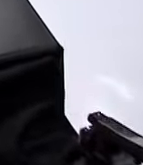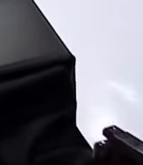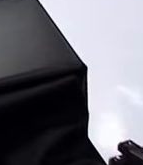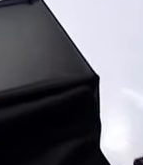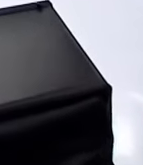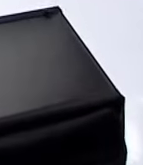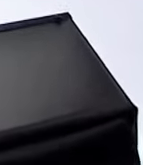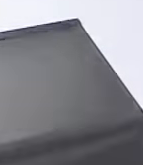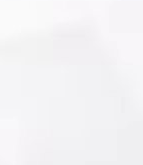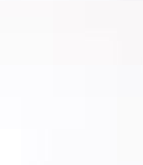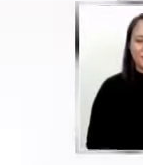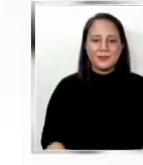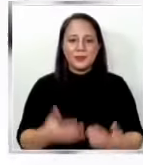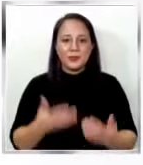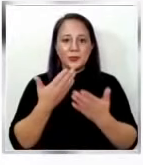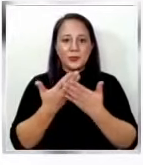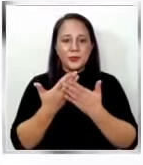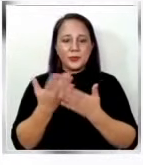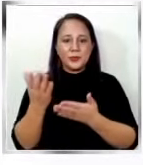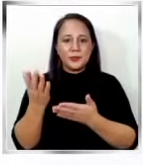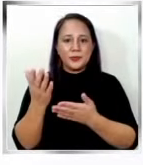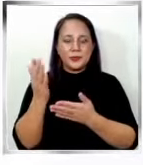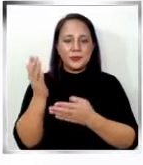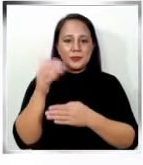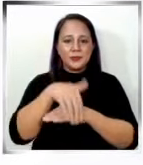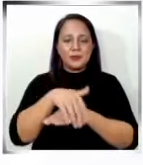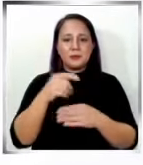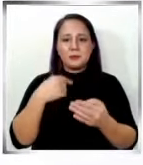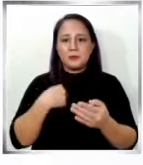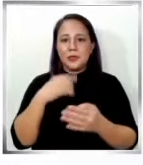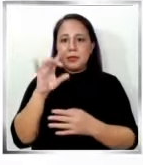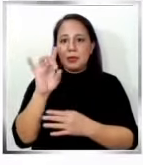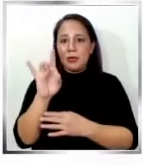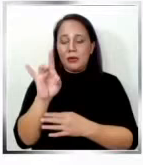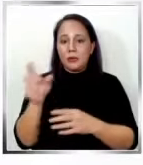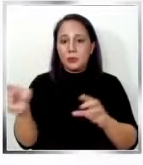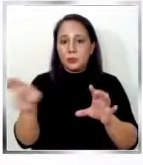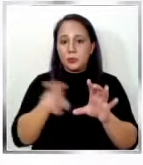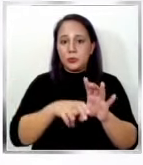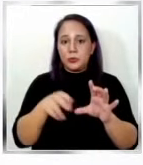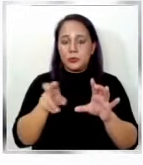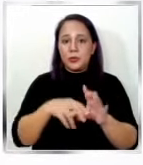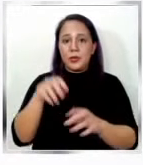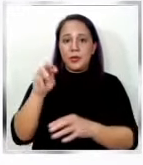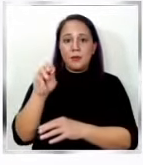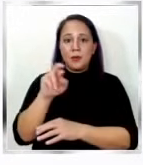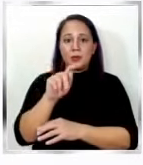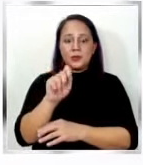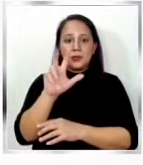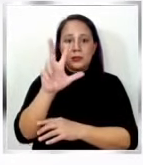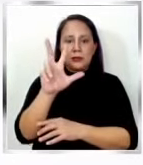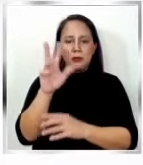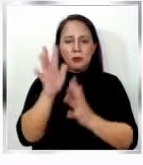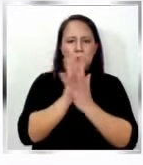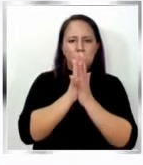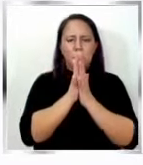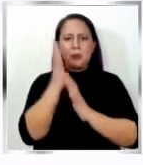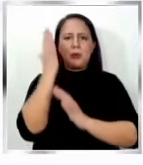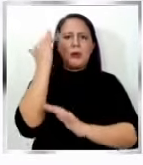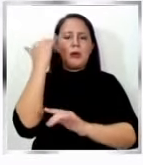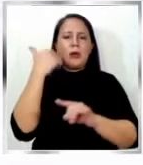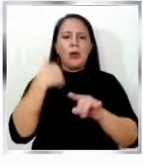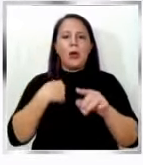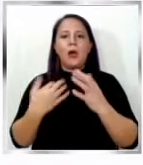Magandang gabi po. Walong pasahero ng MRT 3 ang nasaktan na magkagulo matapos masunog ang isang bagon